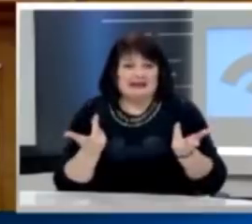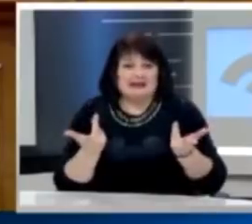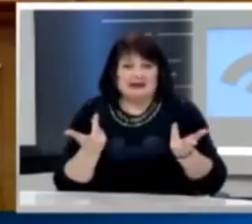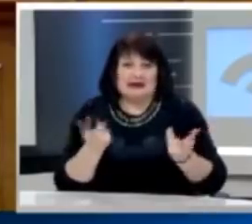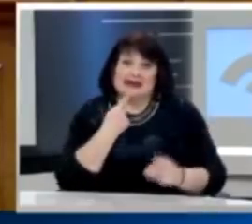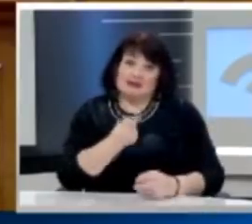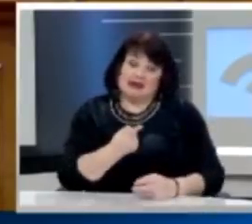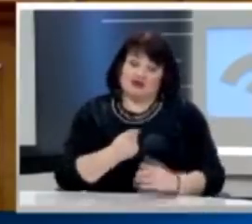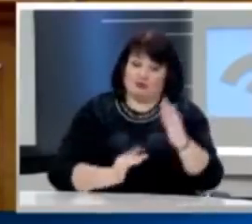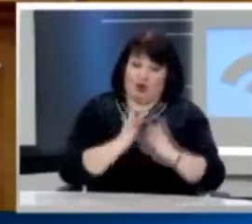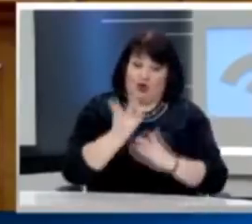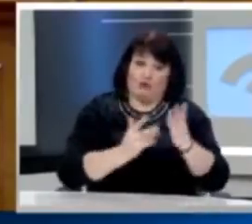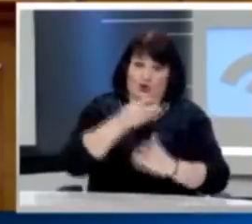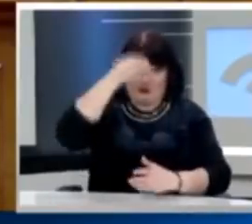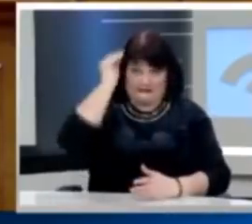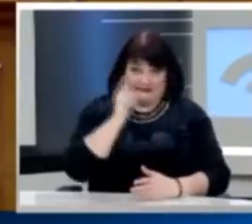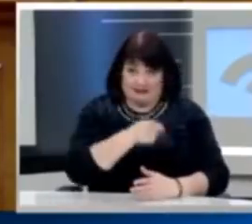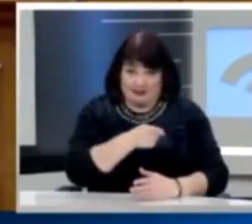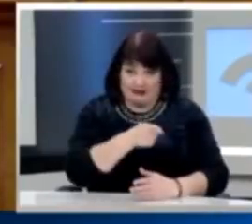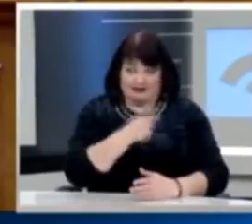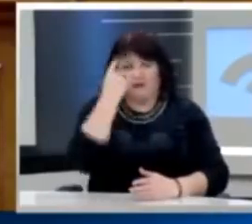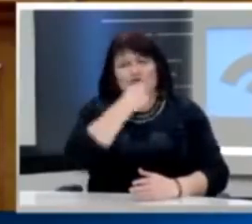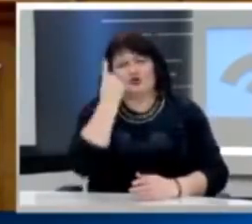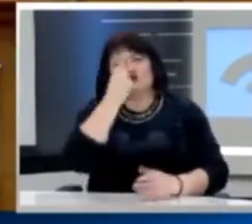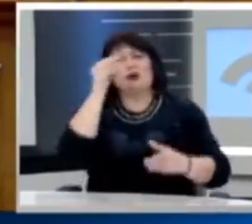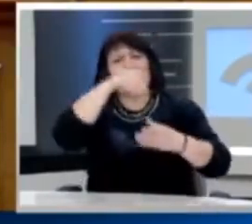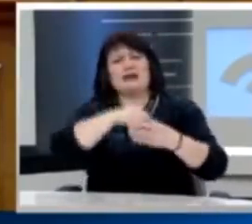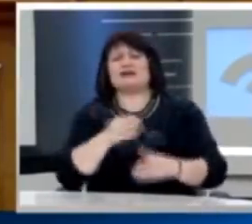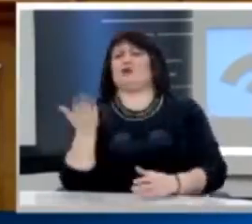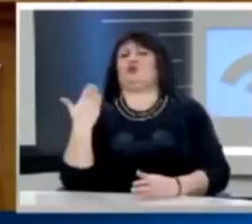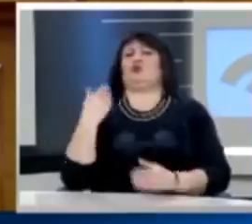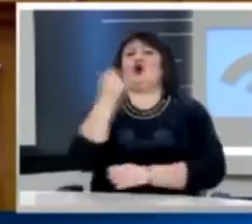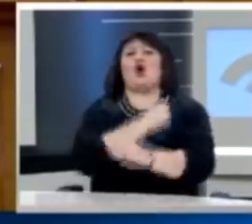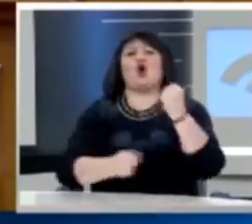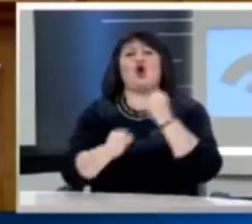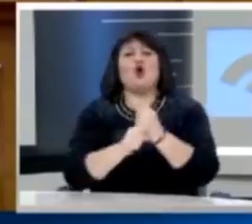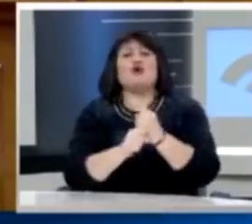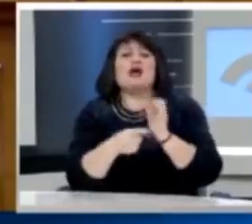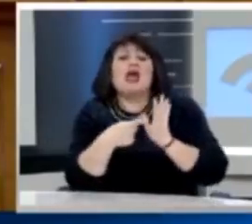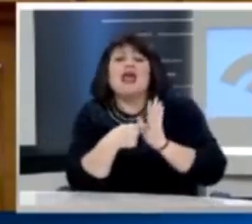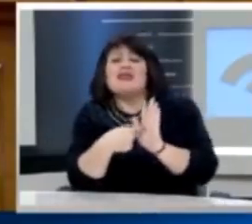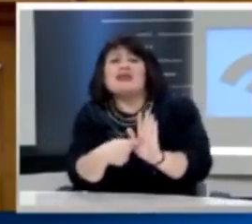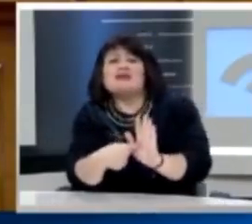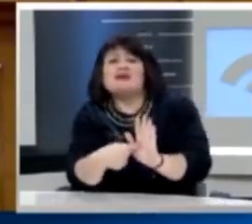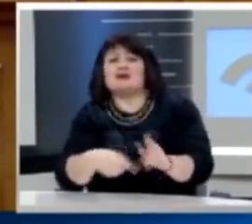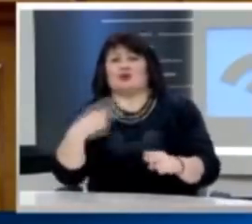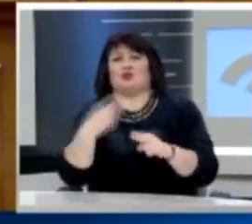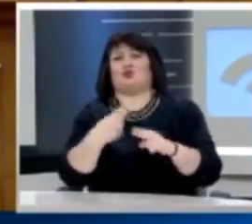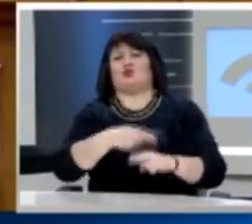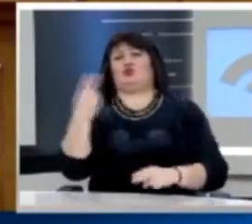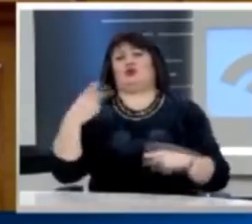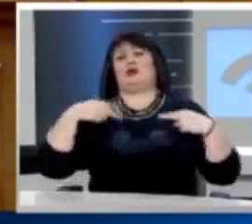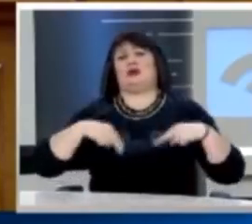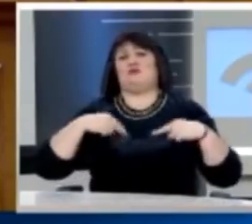μέτωπό σας, κύριε Τσίπρα, συμπεριλαμβάνει πρόσωπα που τα προηγούμενα χρόνια διακρίθηκαν ως κορυφαίοι υπουργοί